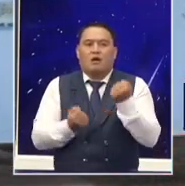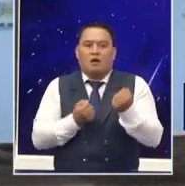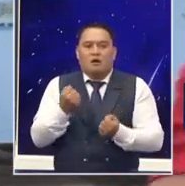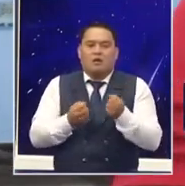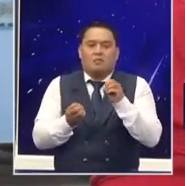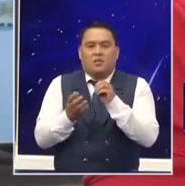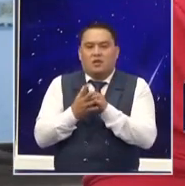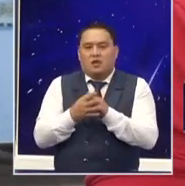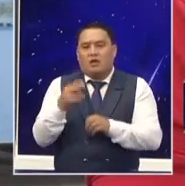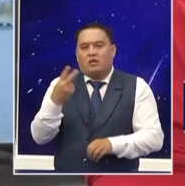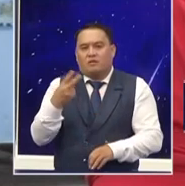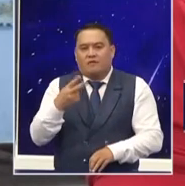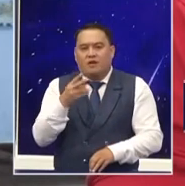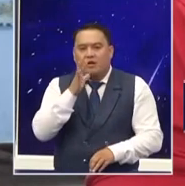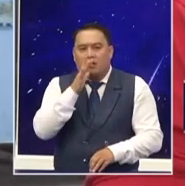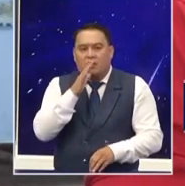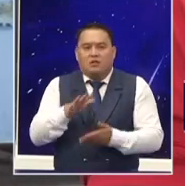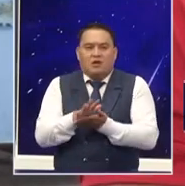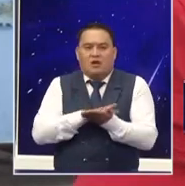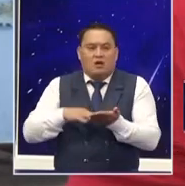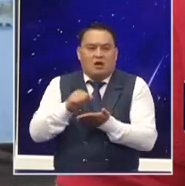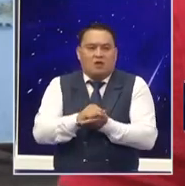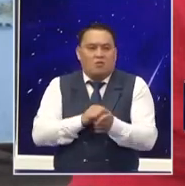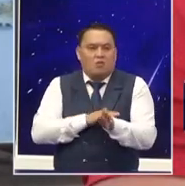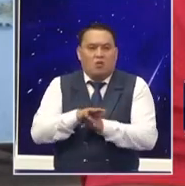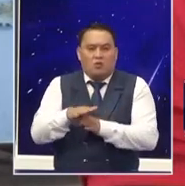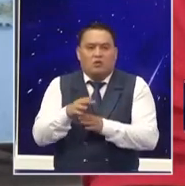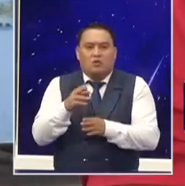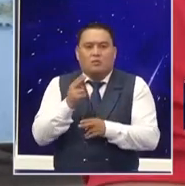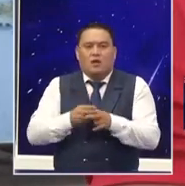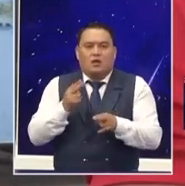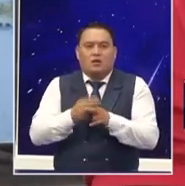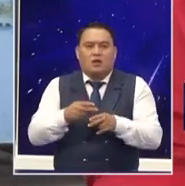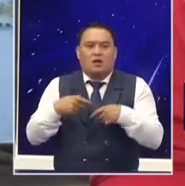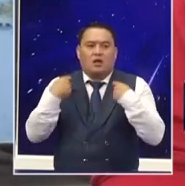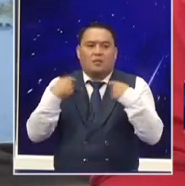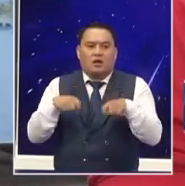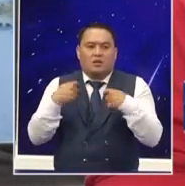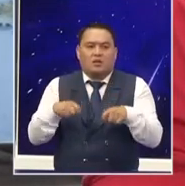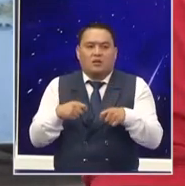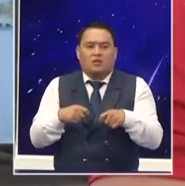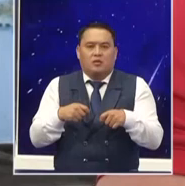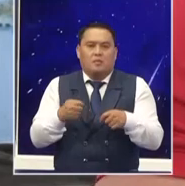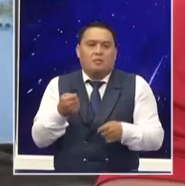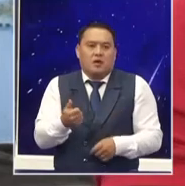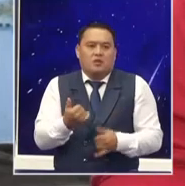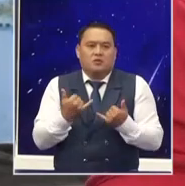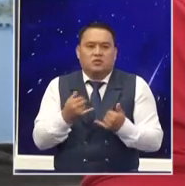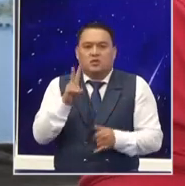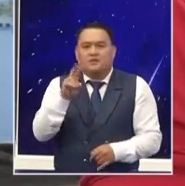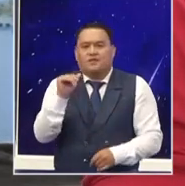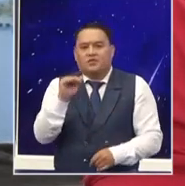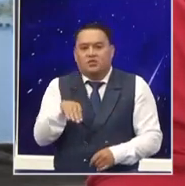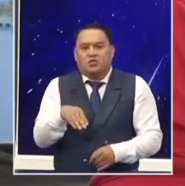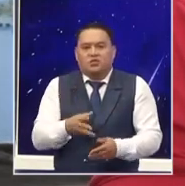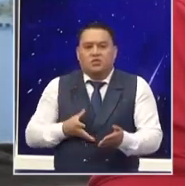может, 15-20, вот так. Ну, она сгнила все. А на металлолом ее везти тоже там копейки платят. А здесь хоть 200 тысяч, вот